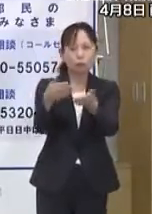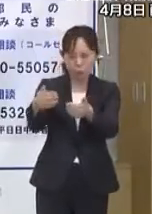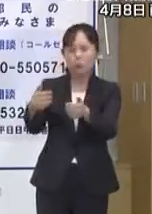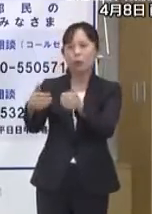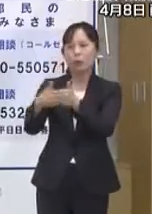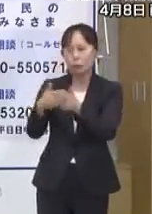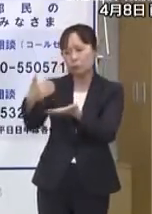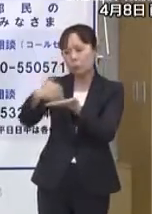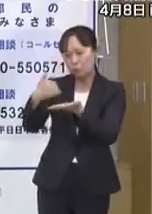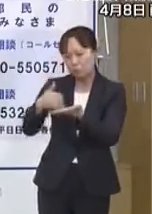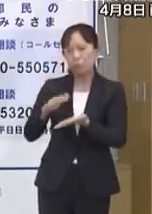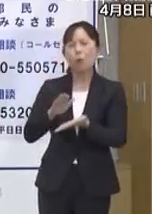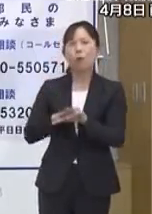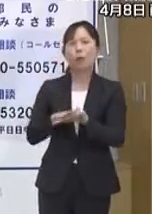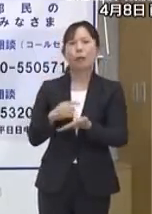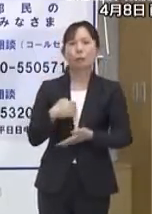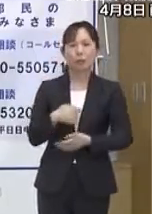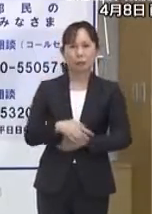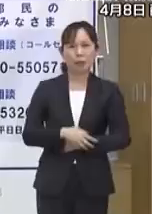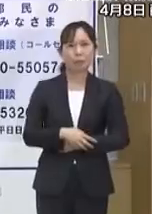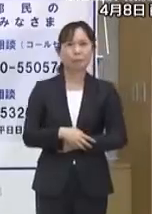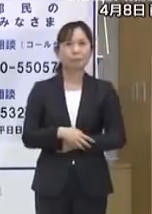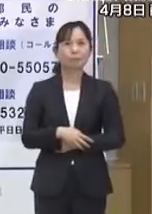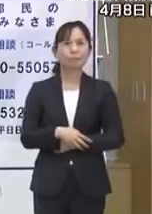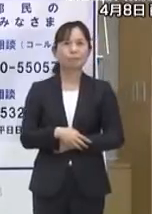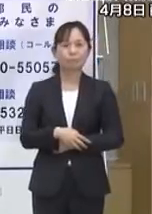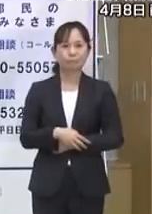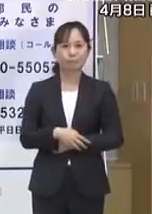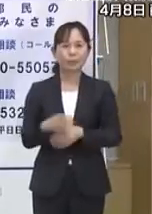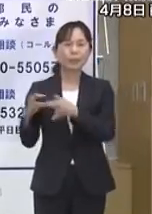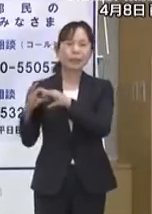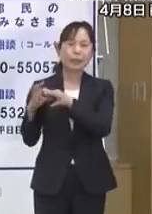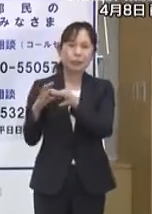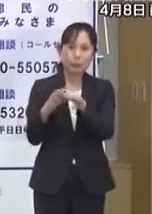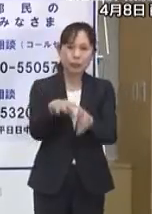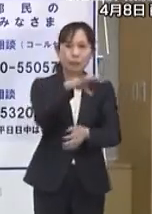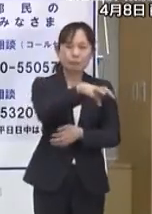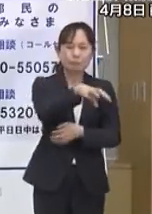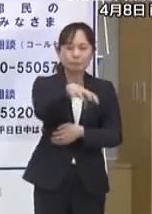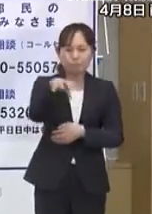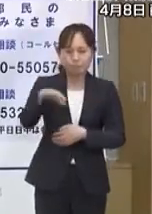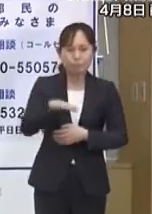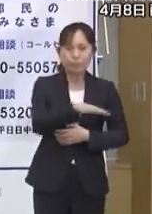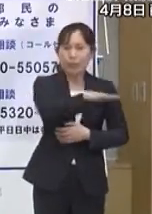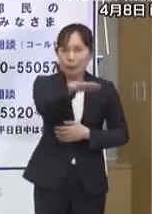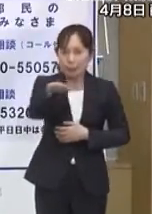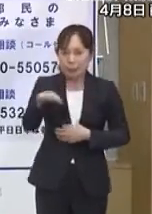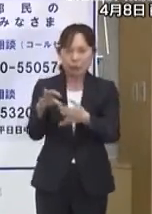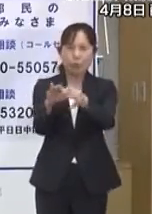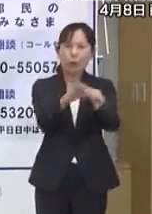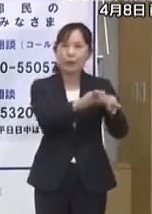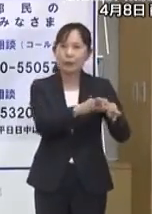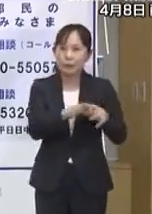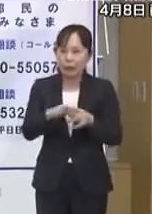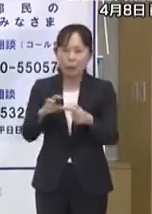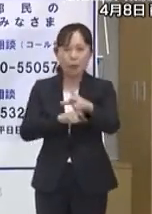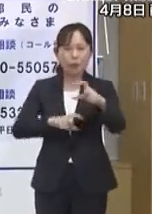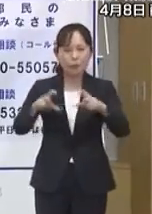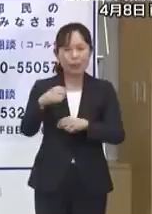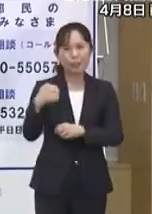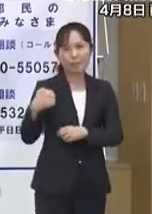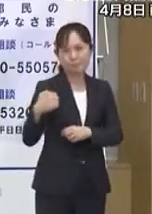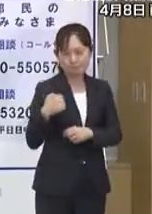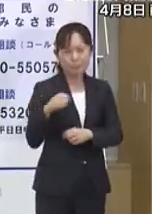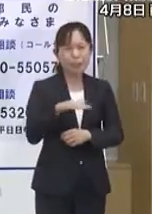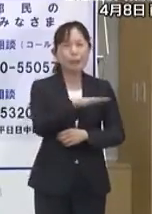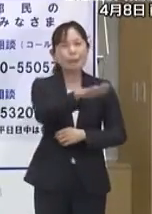iお話をいただいたところでございますひきつ月各方面の皆様との連携を一層強化してまいります